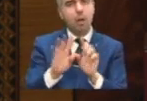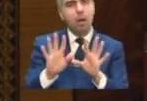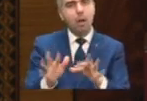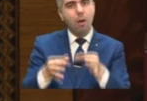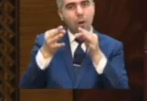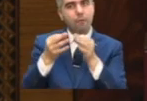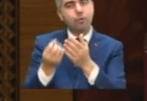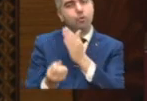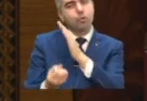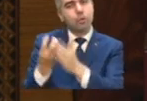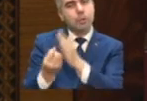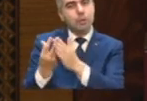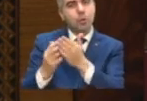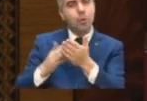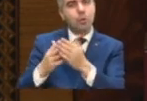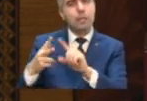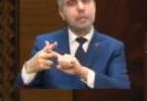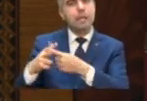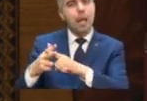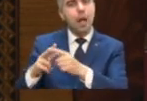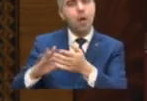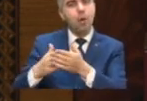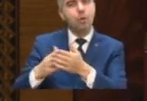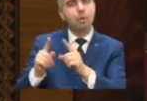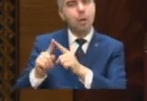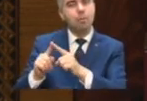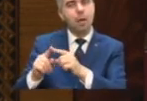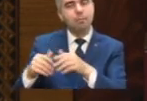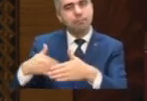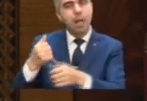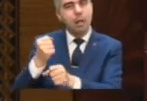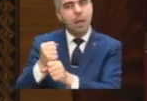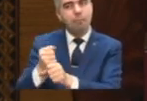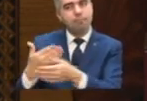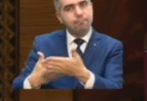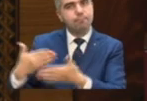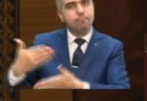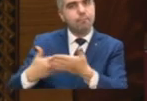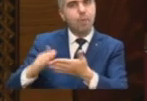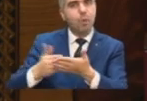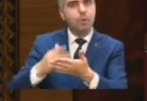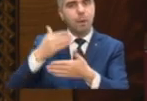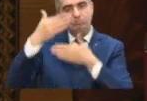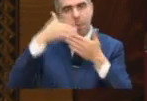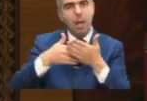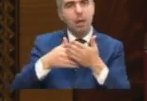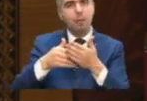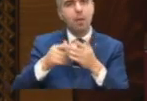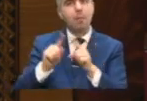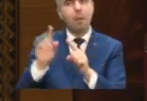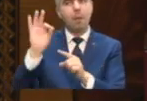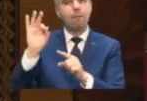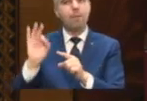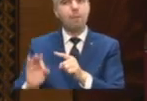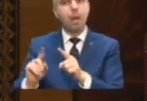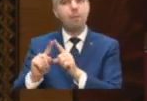إلى المزيد حتى تلعب الصناعة الدور المنوط بها لتحريك الدورة الاقتصادية الوطنية وتساهم بنسب أعلى